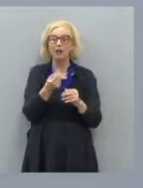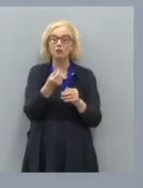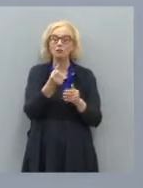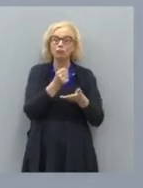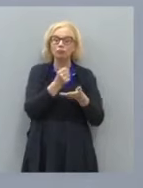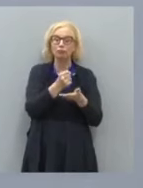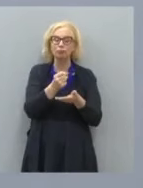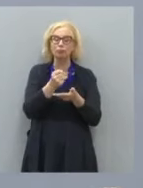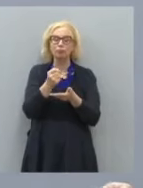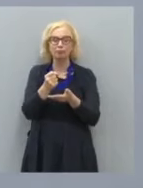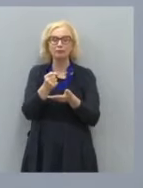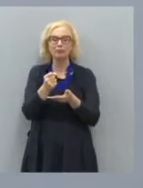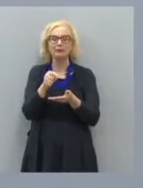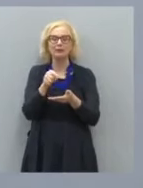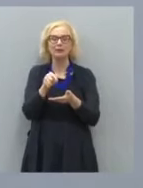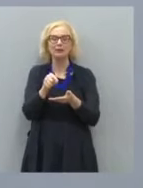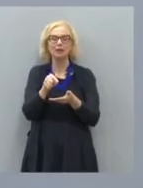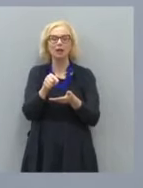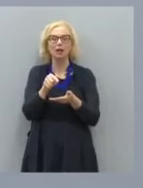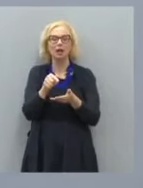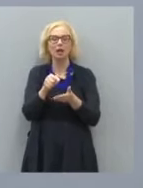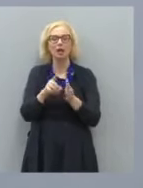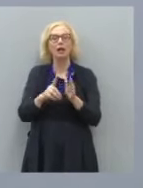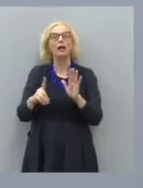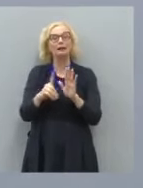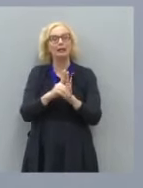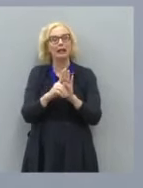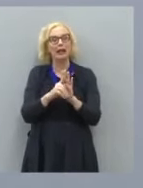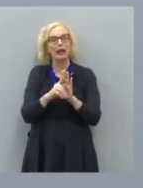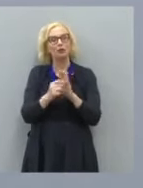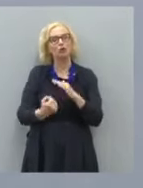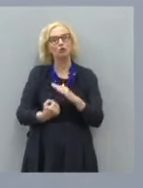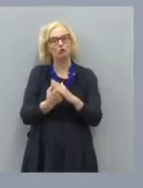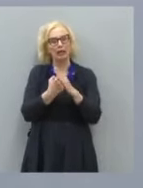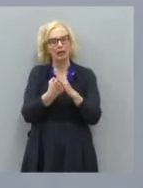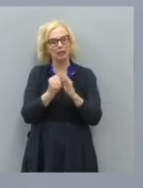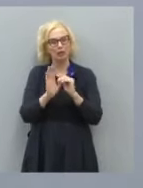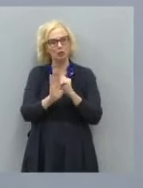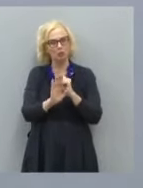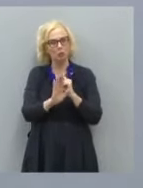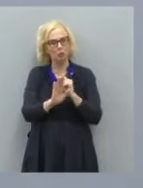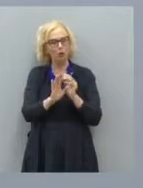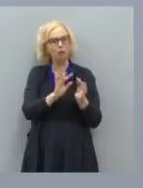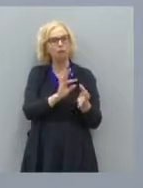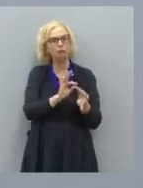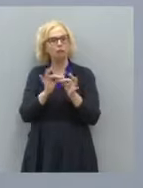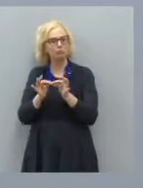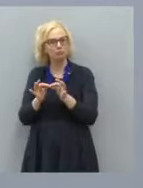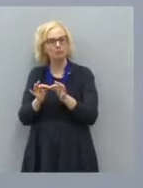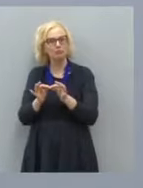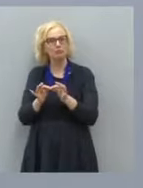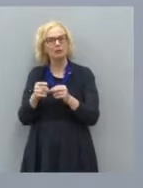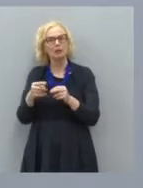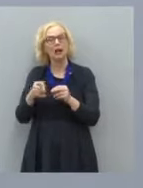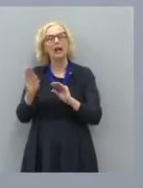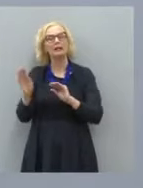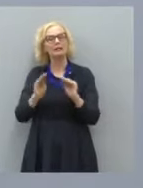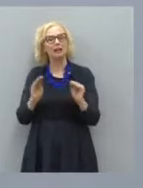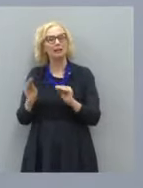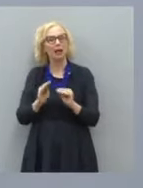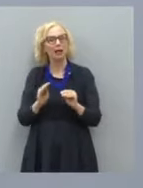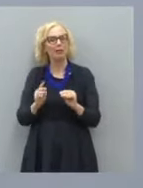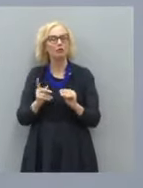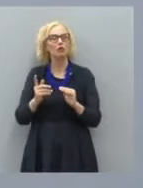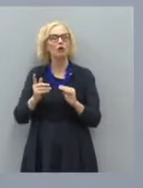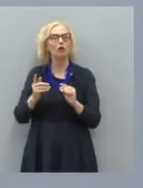nel nel decreto sostegni fanno sì che il questo assestamento sia inferiore